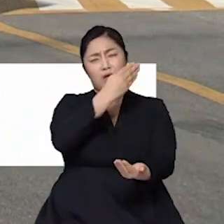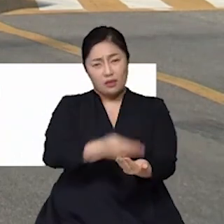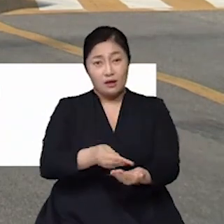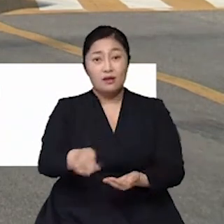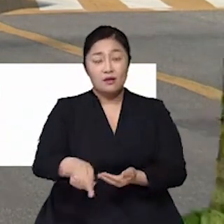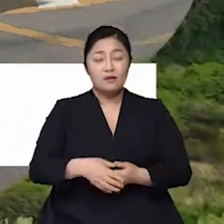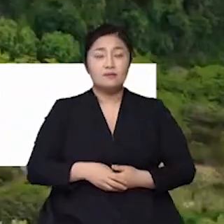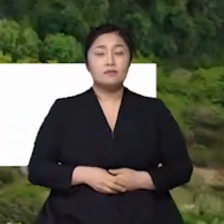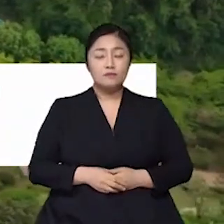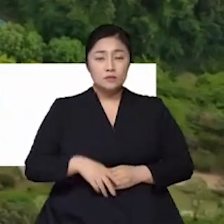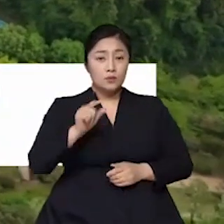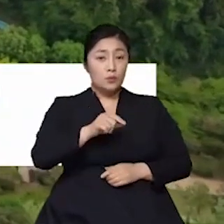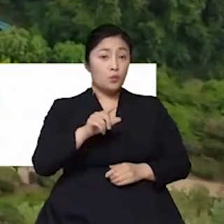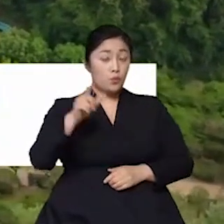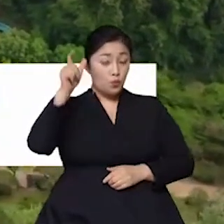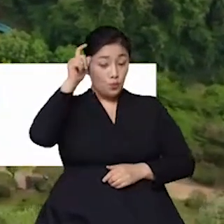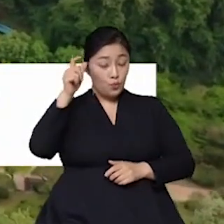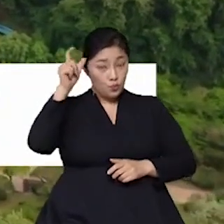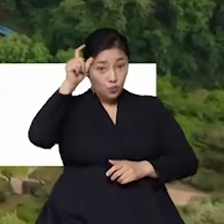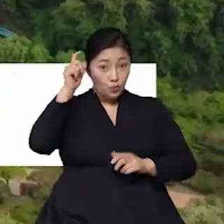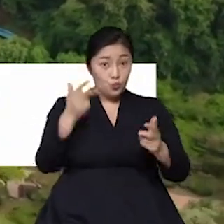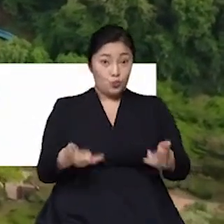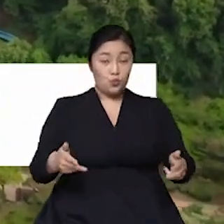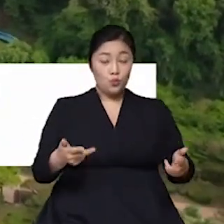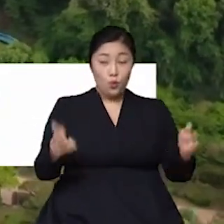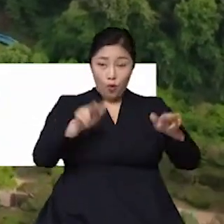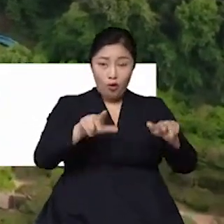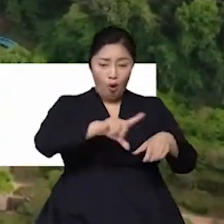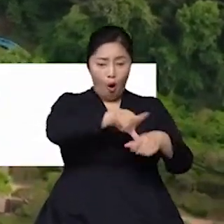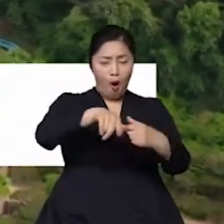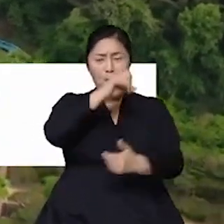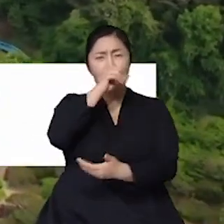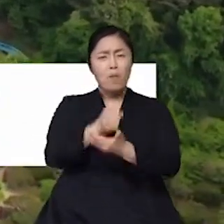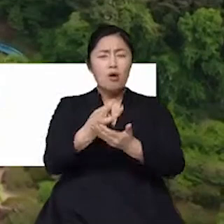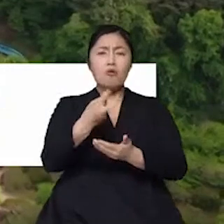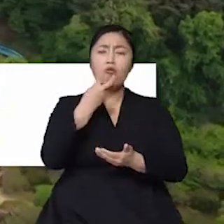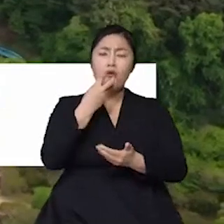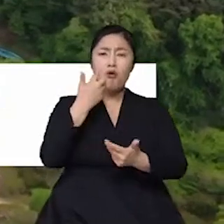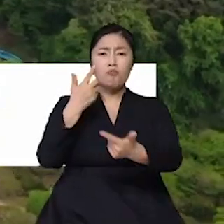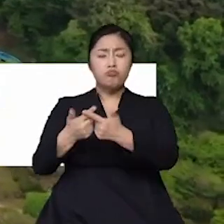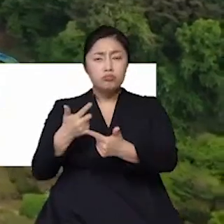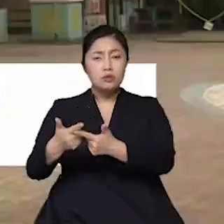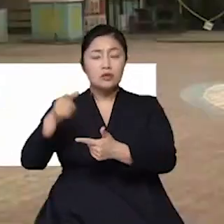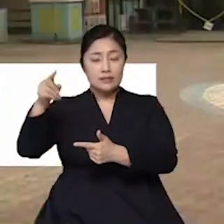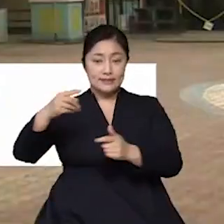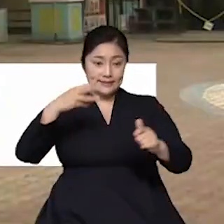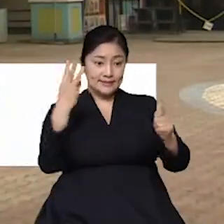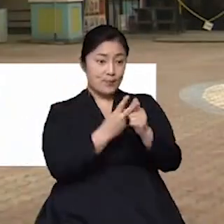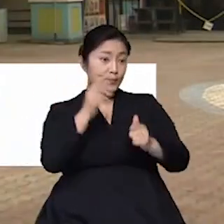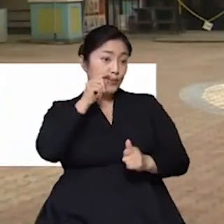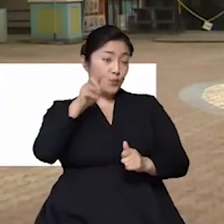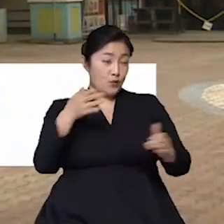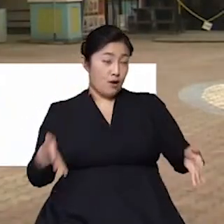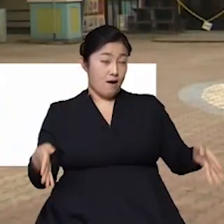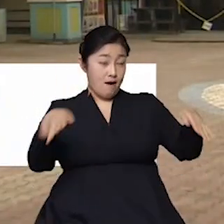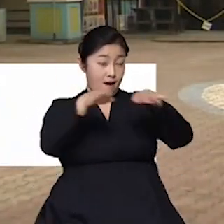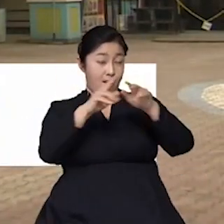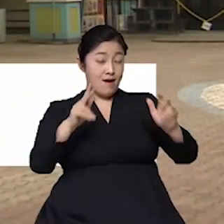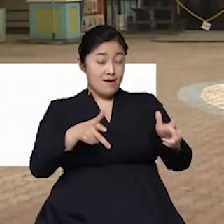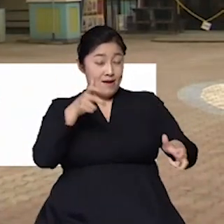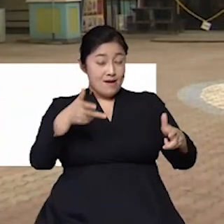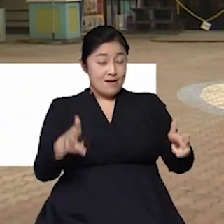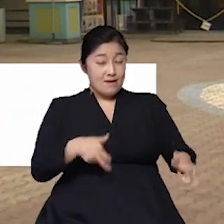많습니다. 패밀리랜드 부지의 경우는 접근성이 좋지만 서울과 부산에 이은 제3롯데월드 건립